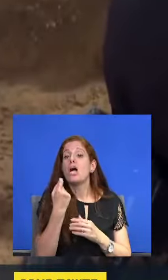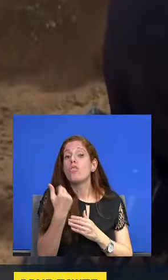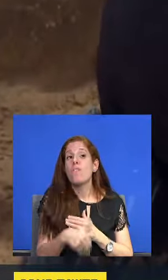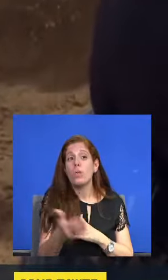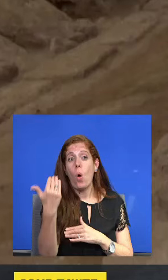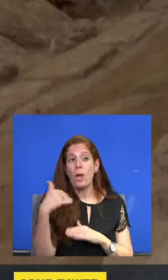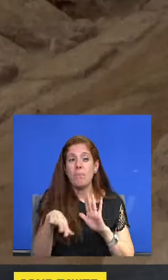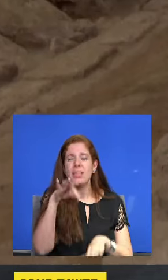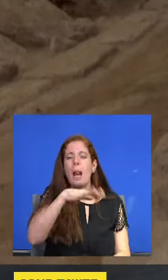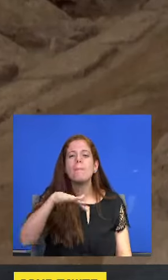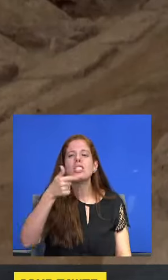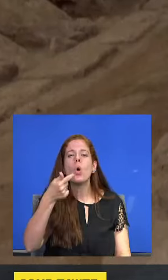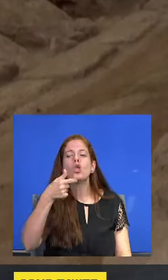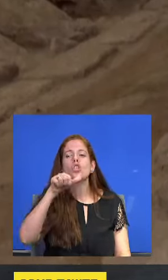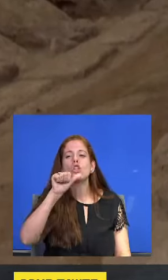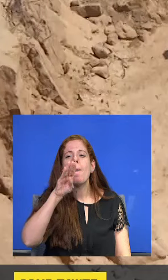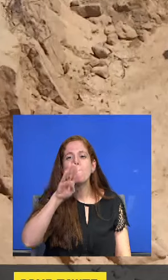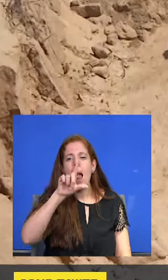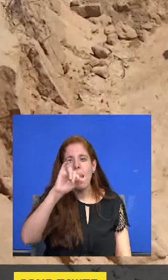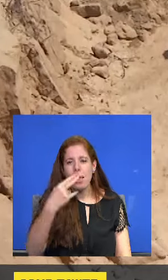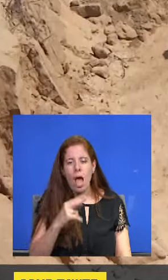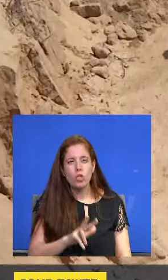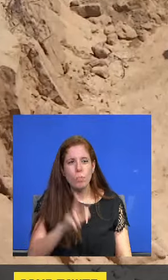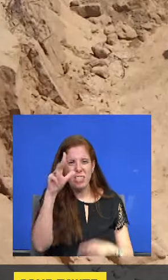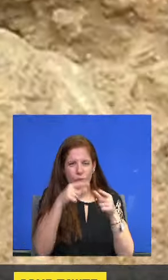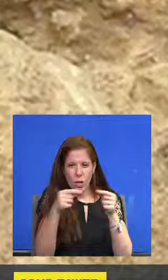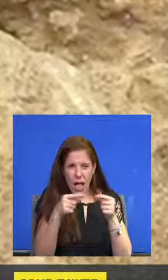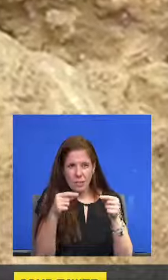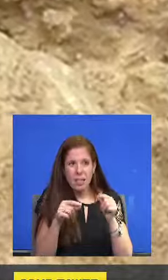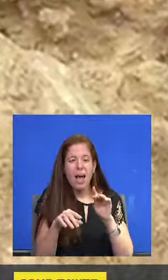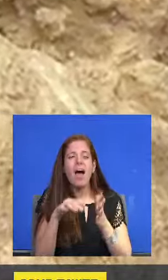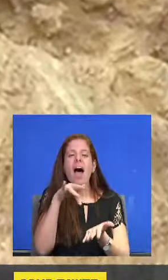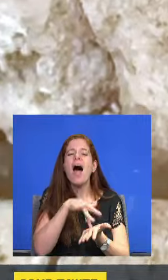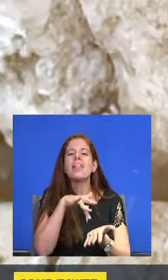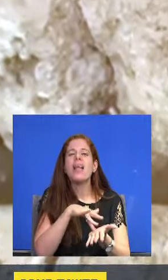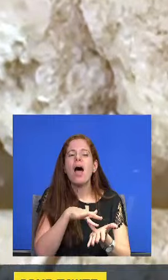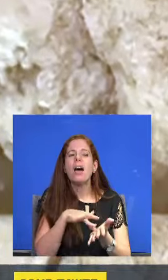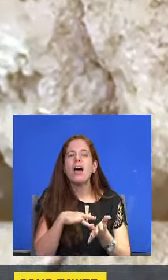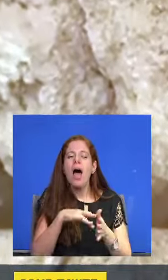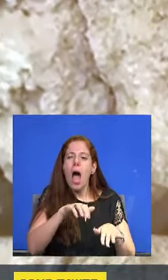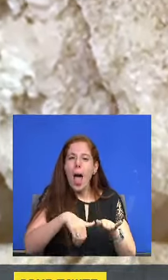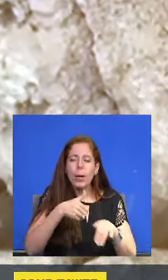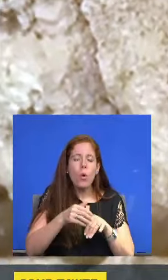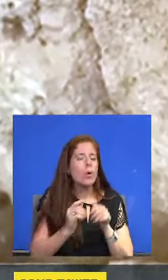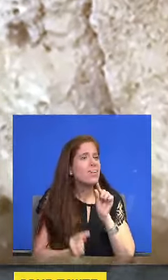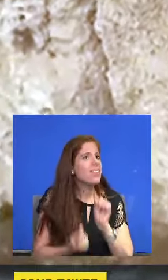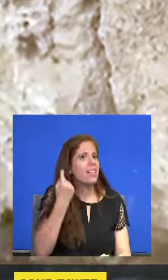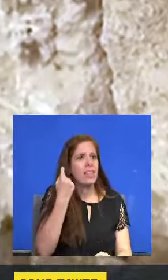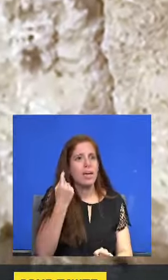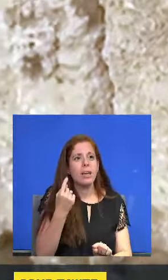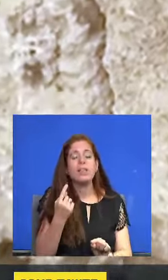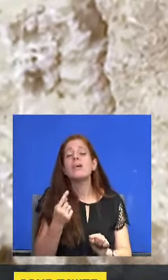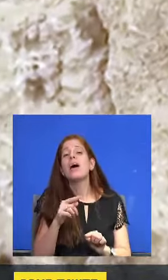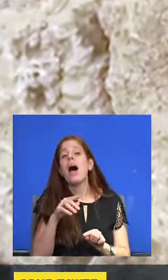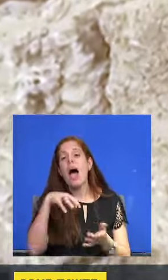באזור ג'באליה שבצפון רצועת עזה אתר ארכיאולוגי נדיר שמתוארך לתקופה הרומאית, כלומר אתר